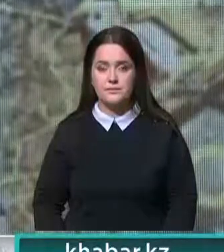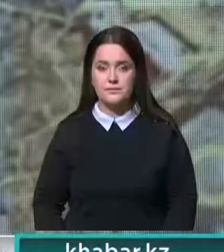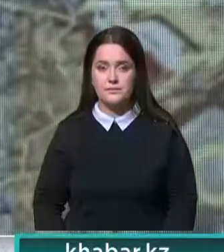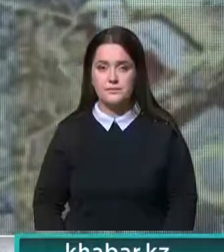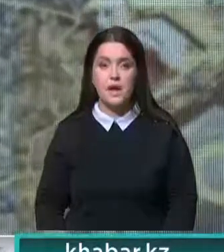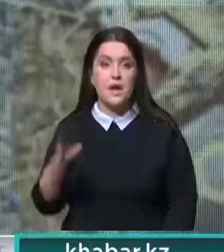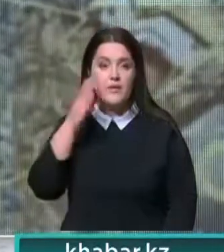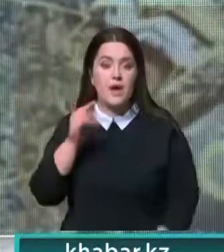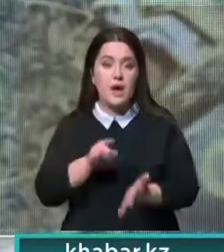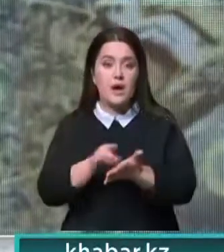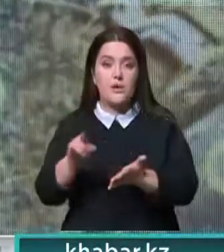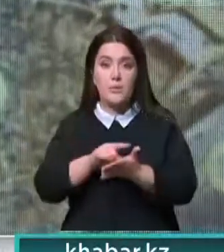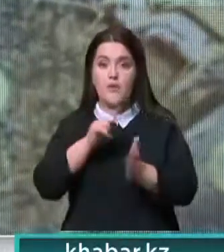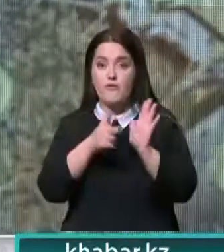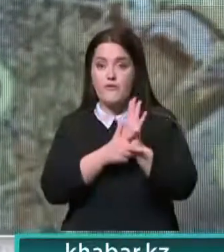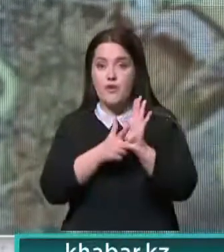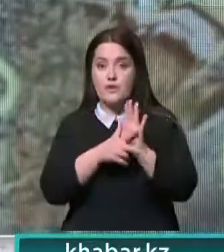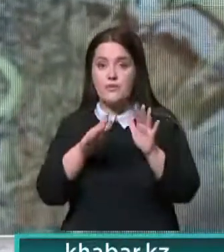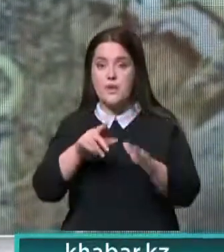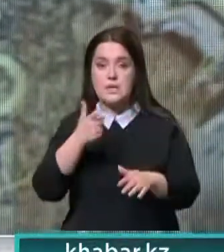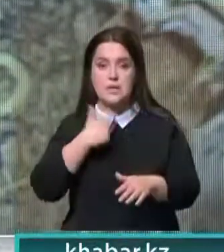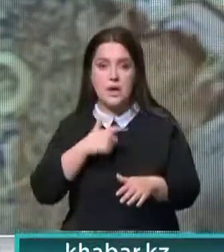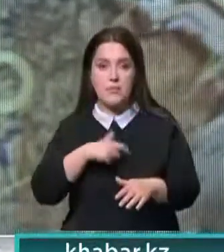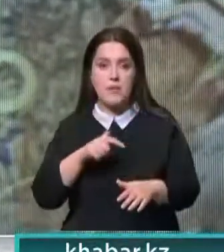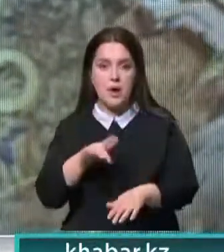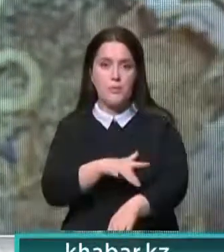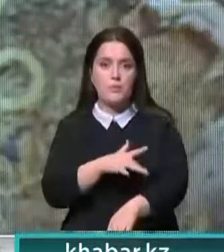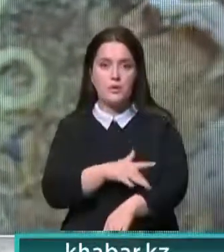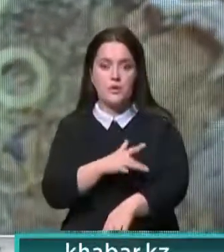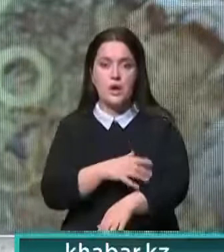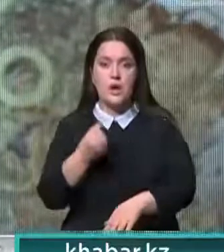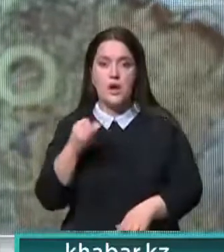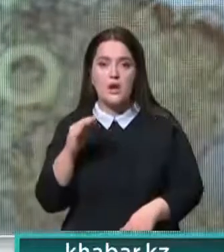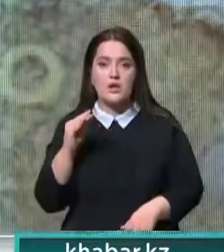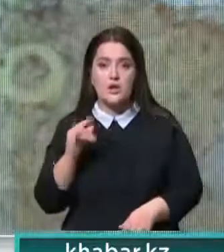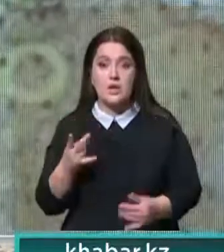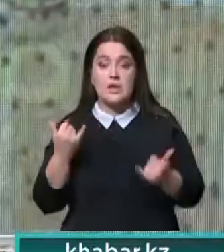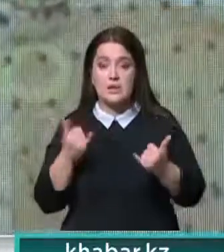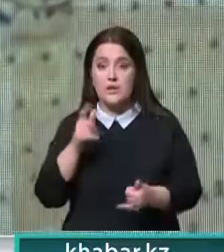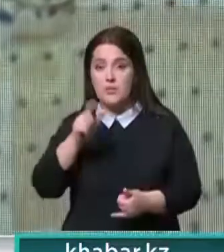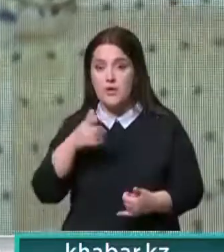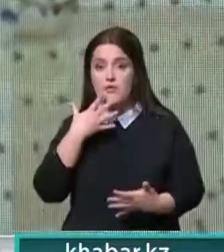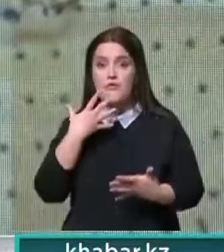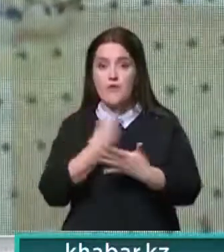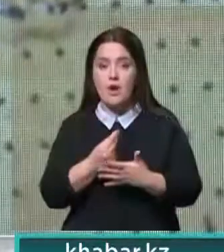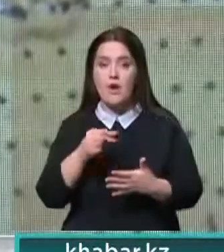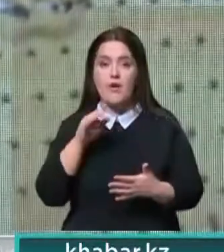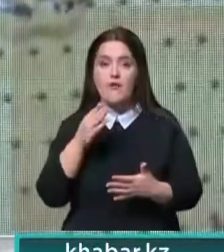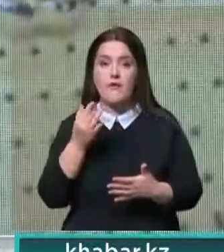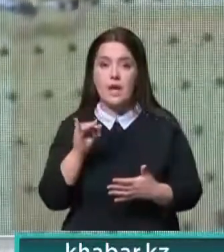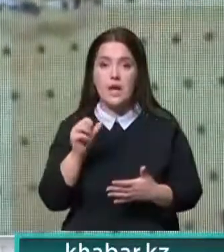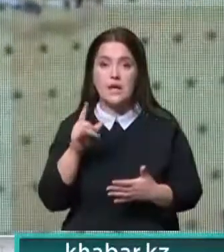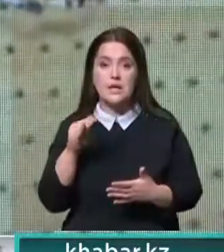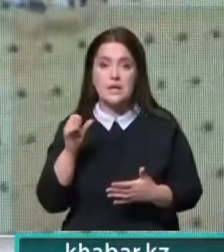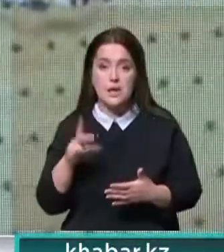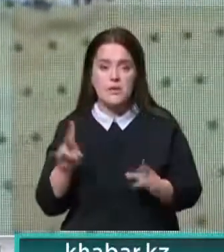Последние выпуски в алматинском аэропорту заработали 8 терминалов самообслуживания под названием «Айжан». Теперь пассажирам отечественного лоукостера